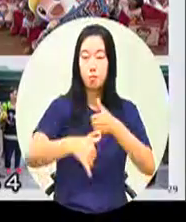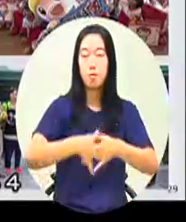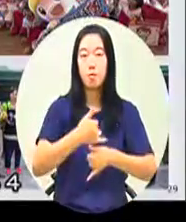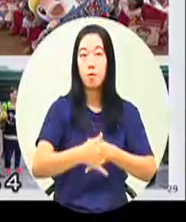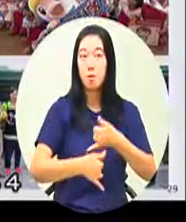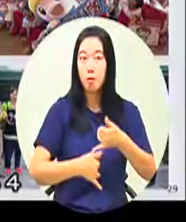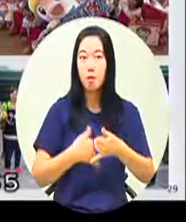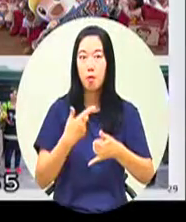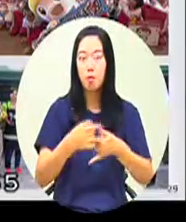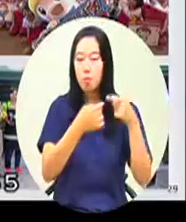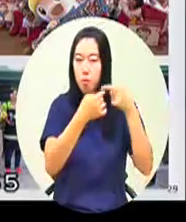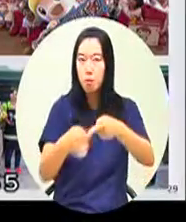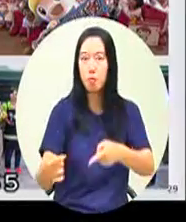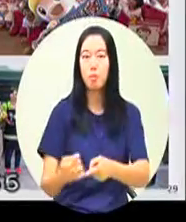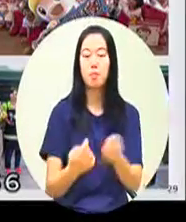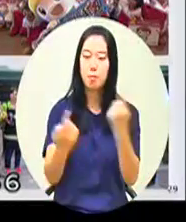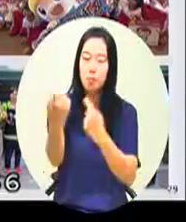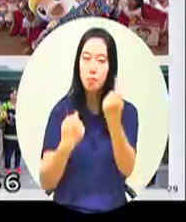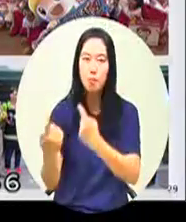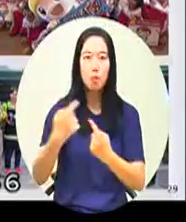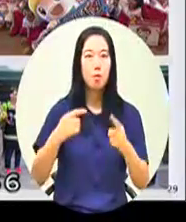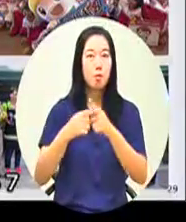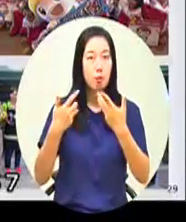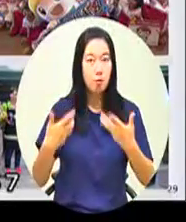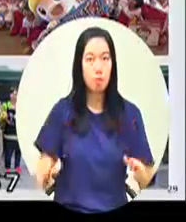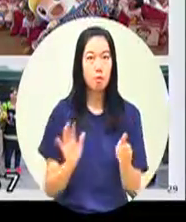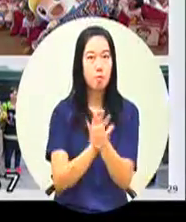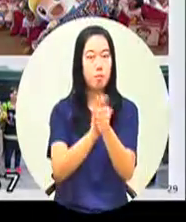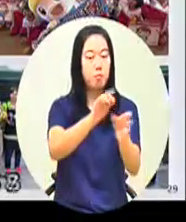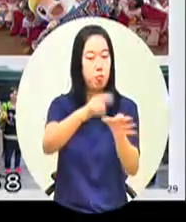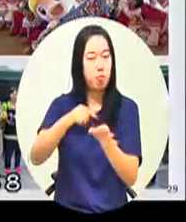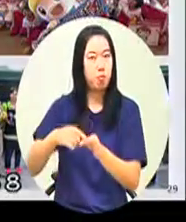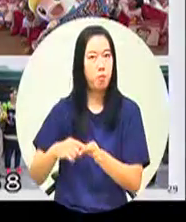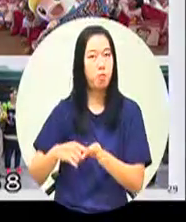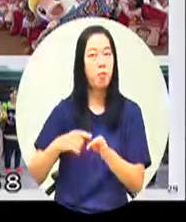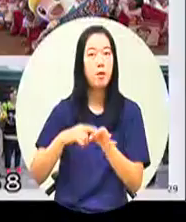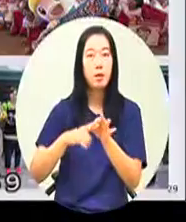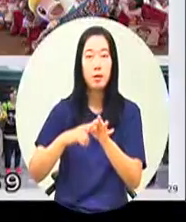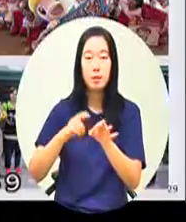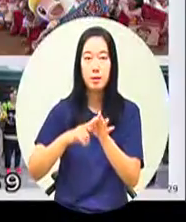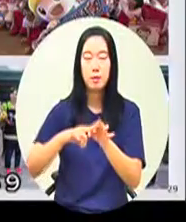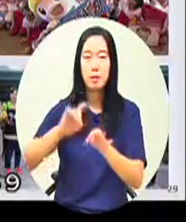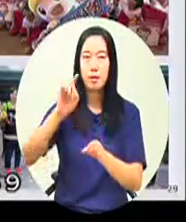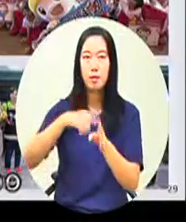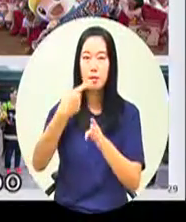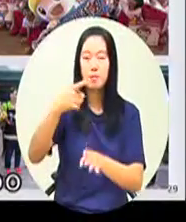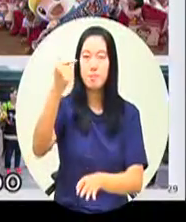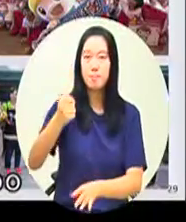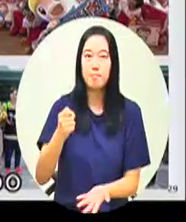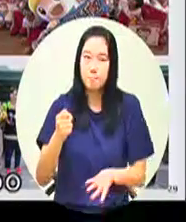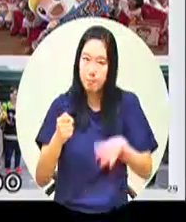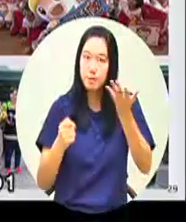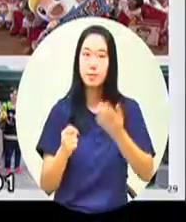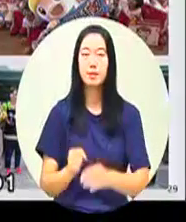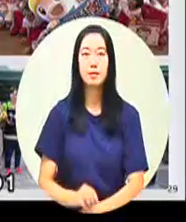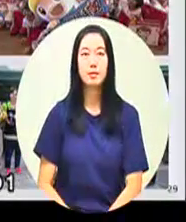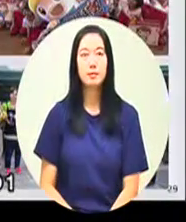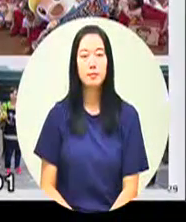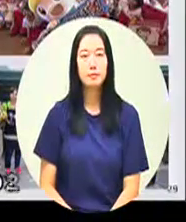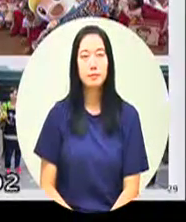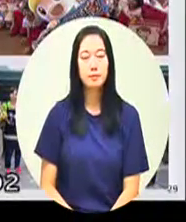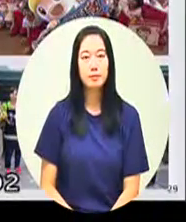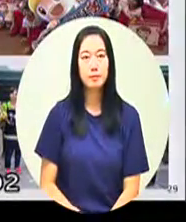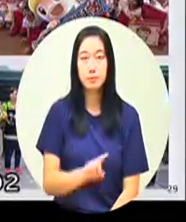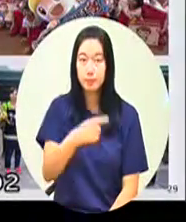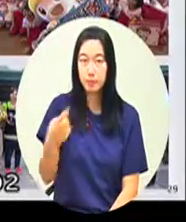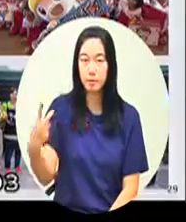了400万人的参与，也成功的为当地带来上亿商机呢，创造出不一样的疗愈经济。那么在